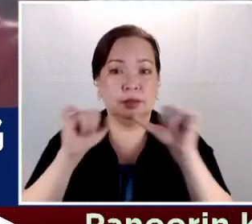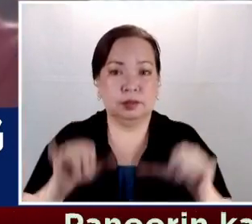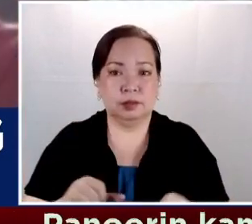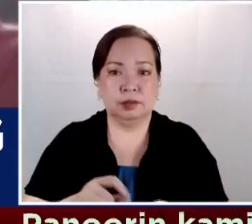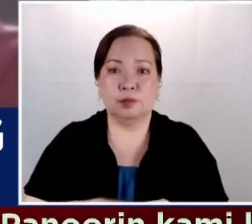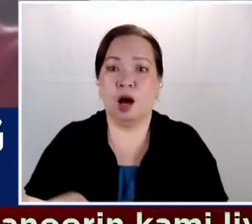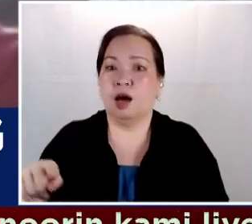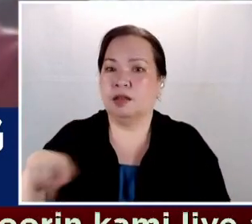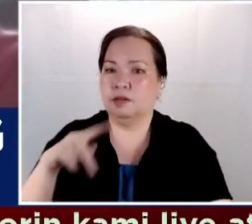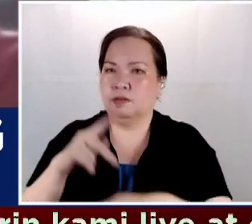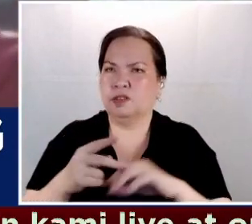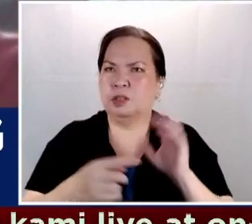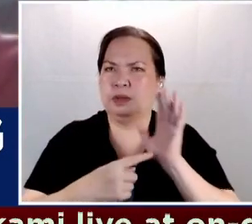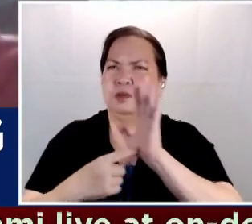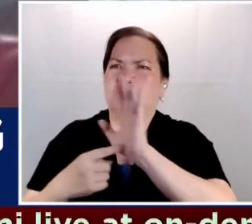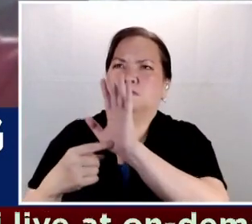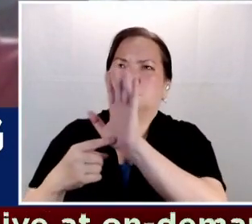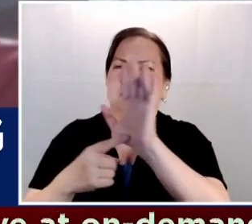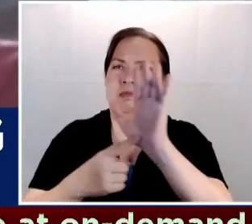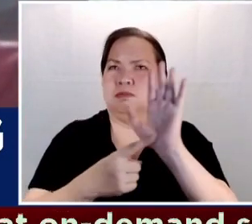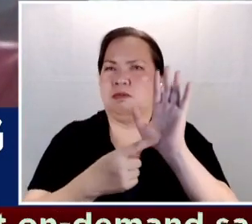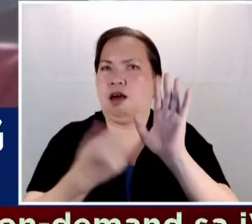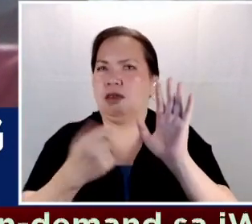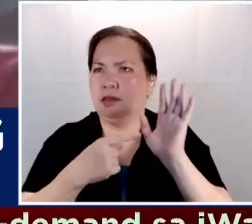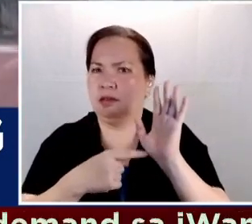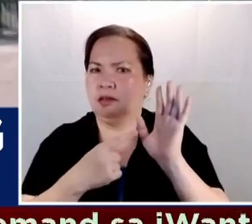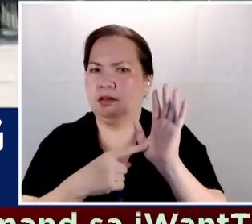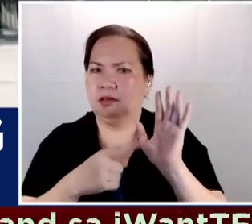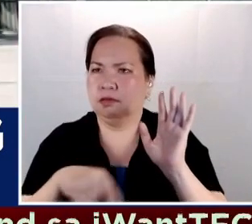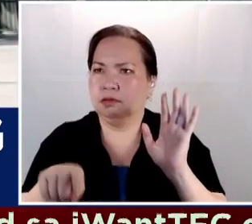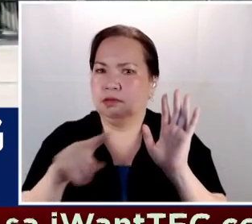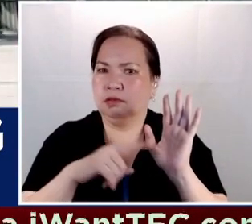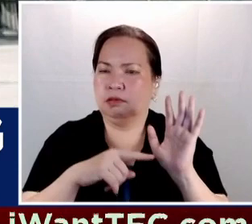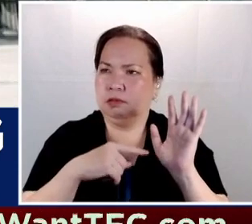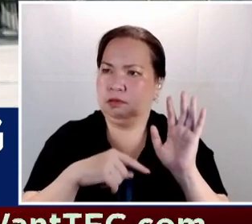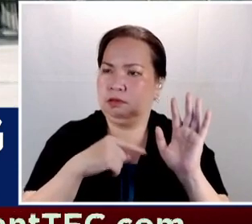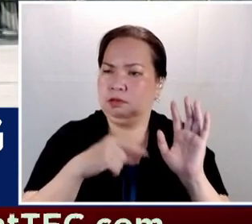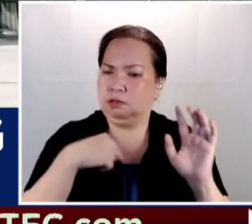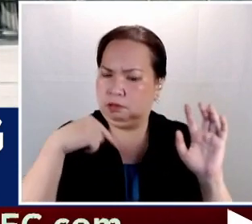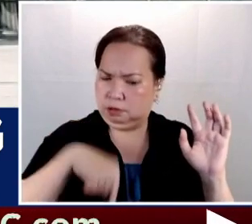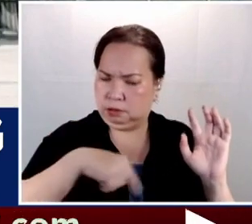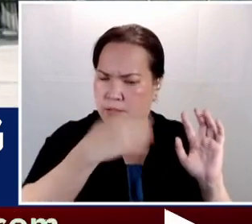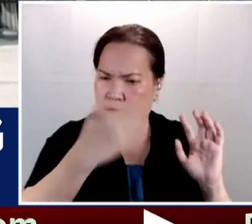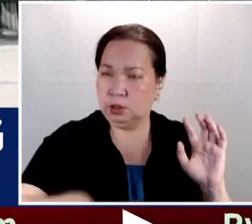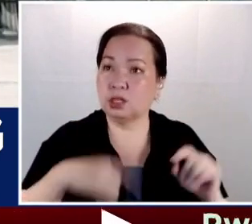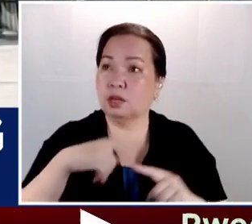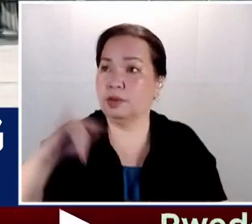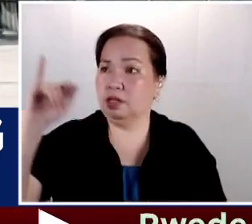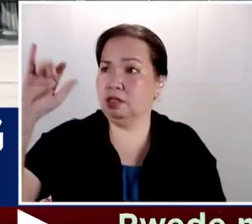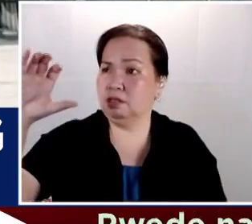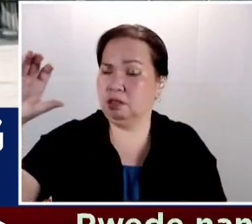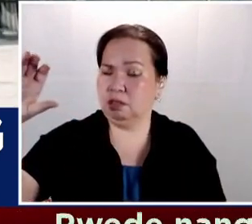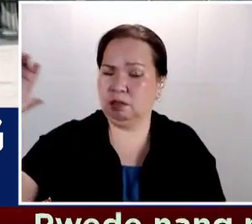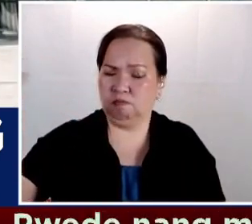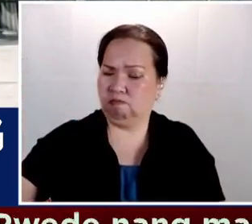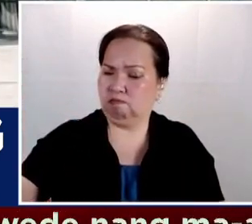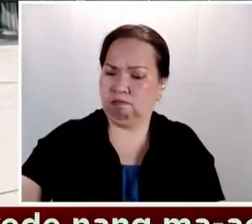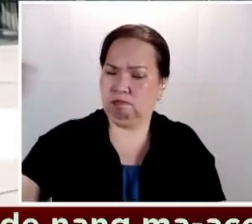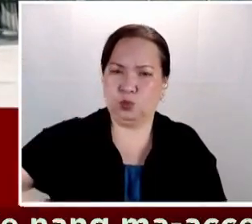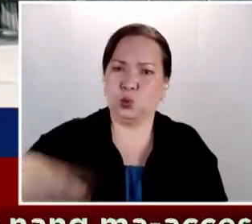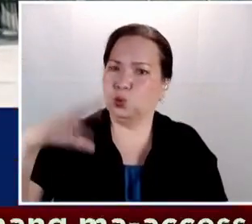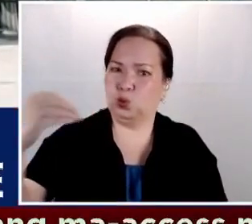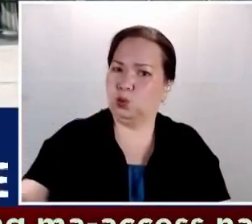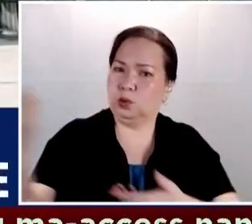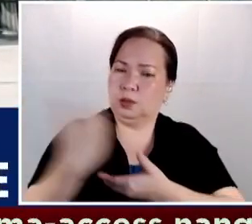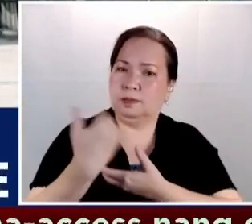bansa ang kaso ni Kian, kaya di dapat umanumang himasok ang International Criminal Court sa mga kaso ng drug war killings sa bansa.